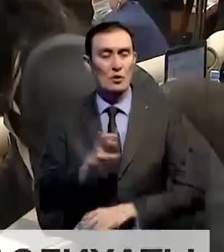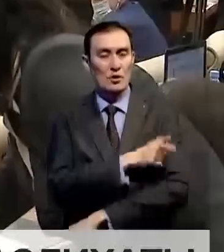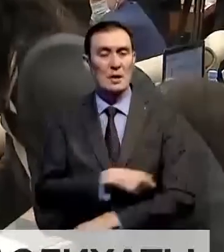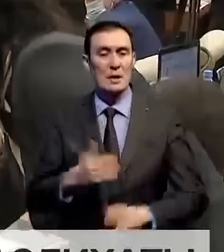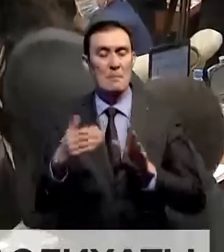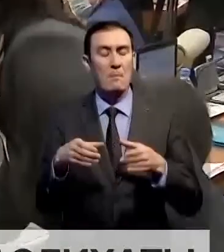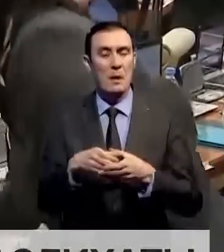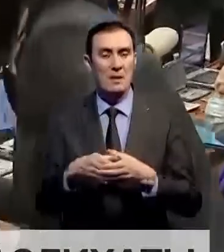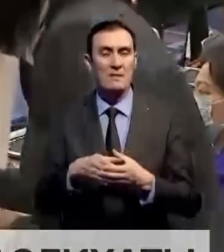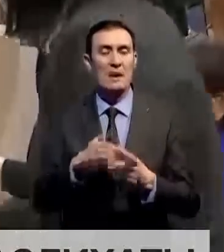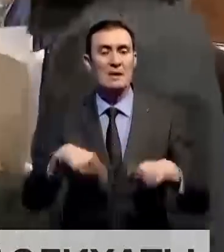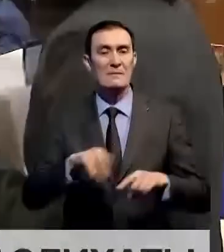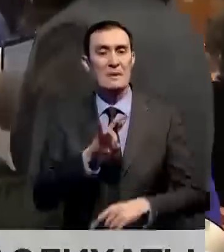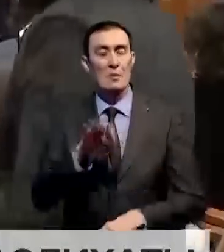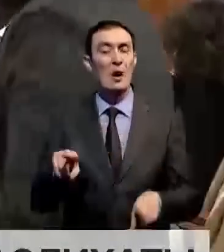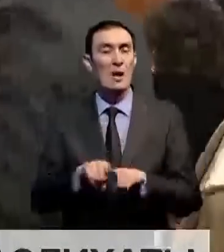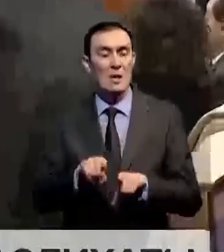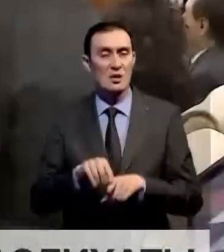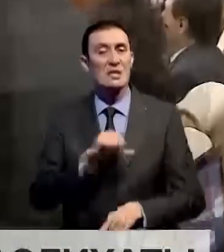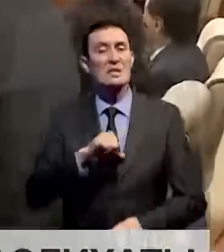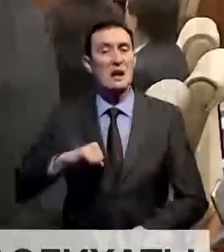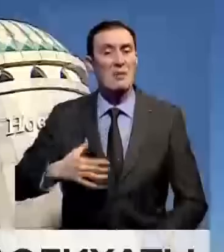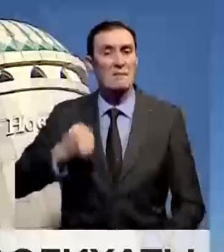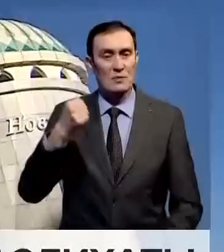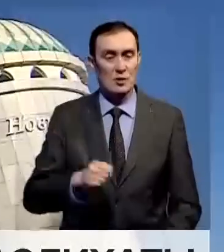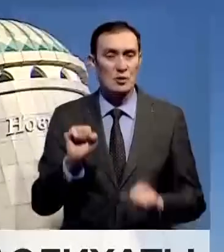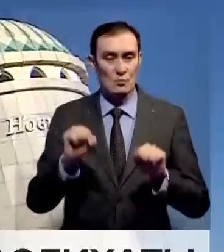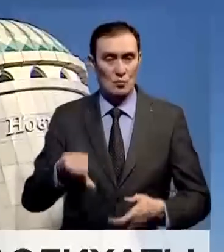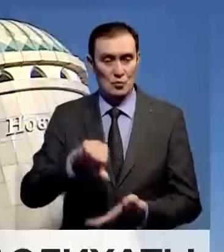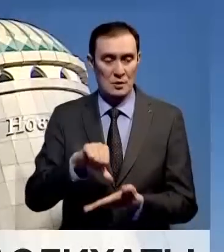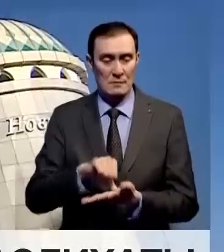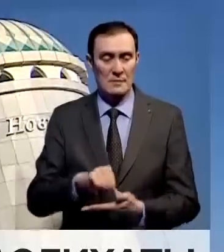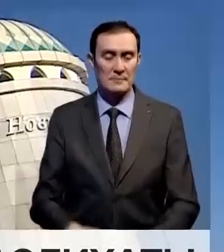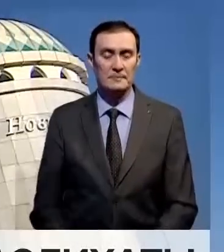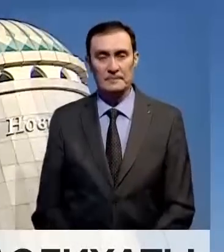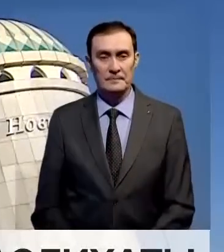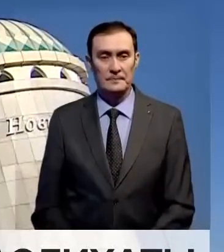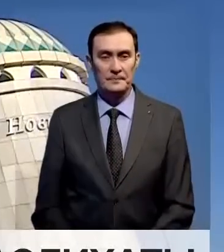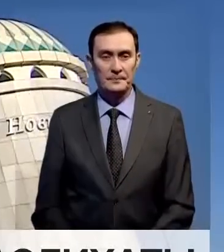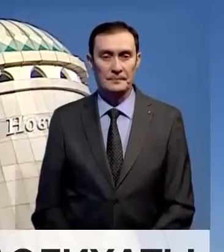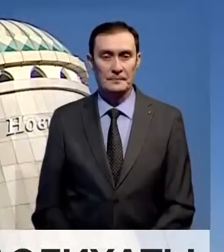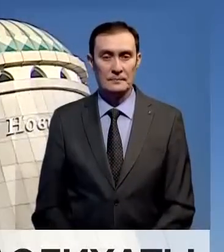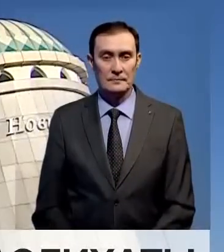партии и неправительственных организаций, но и сама выдвиженцы. Тимур Сапар, Ерлан Орызбаев, Хабар 24.